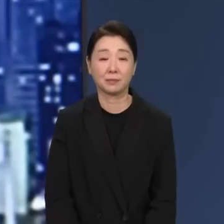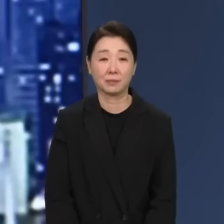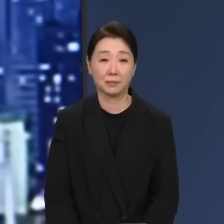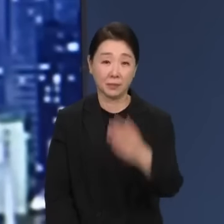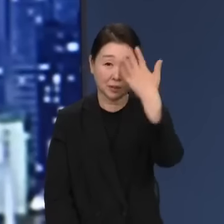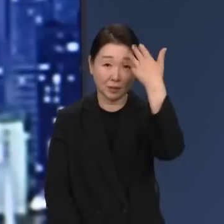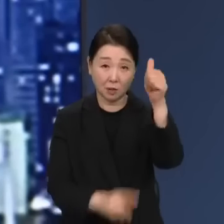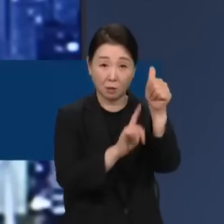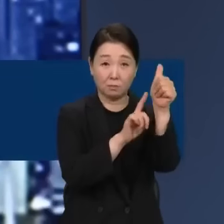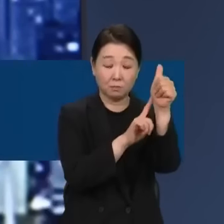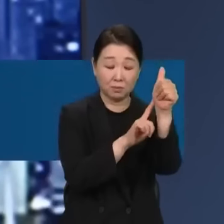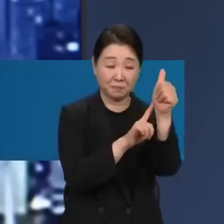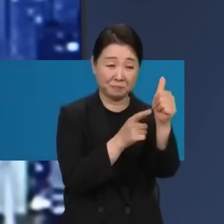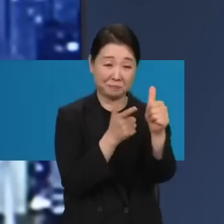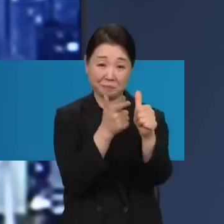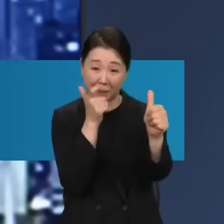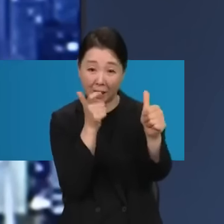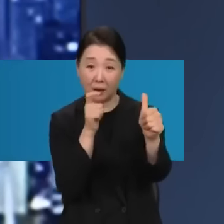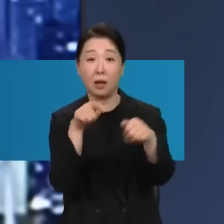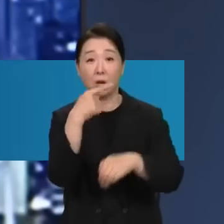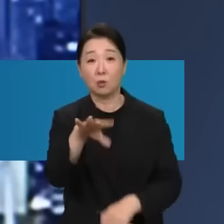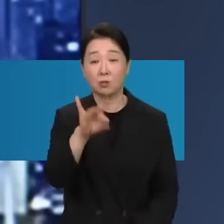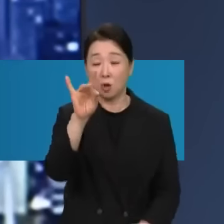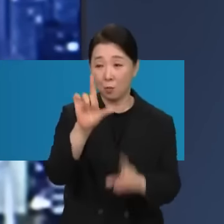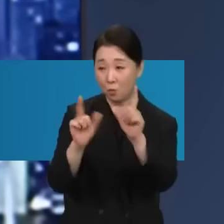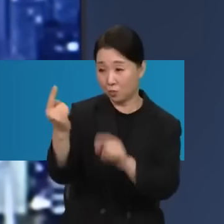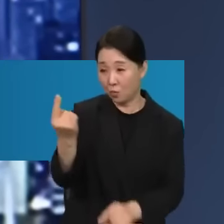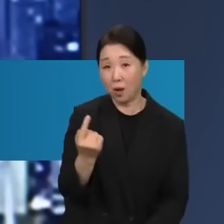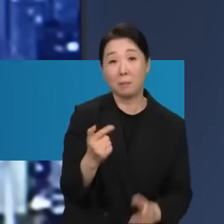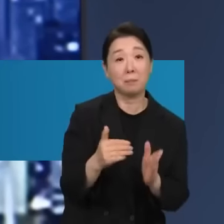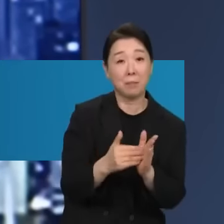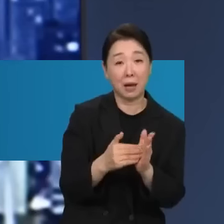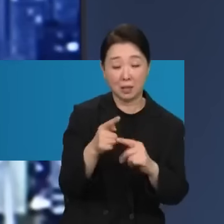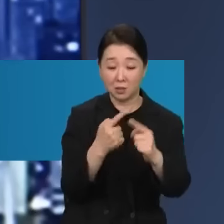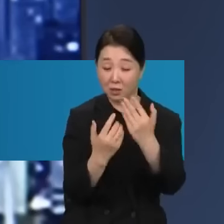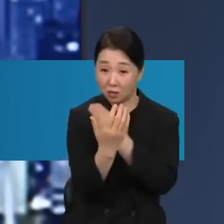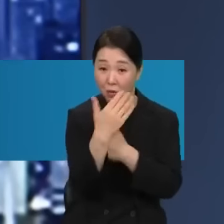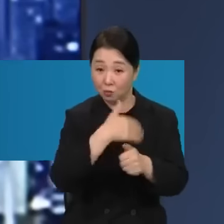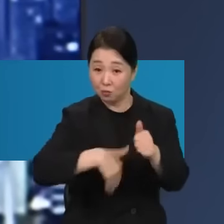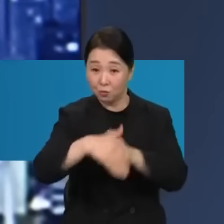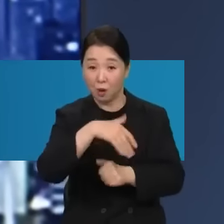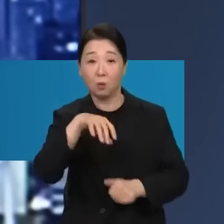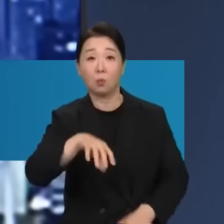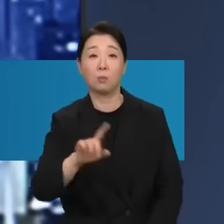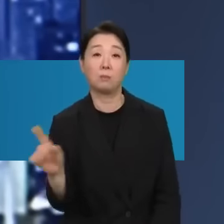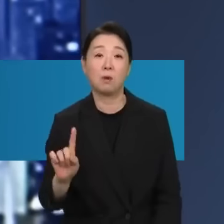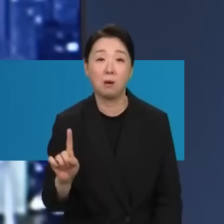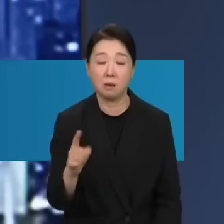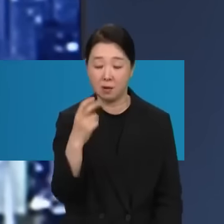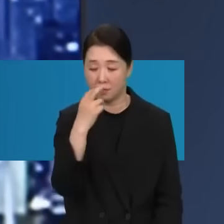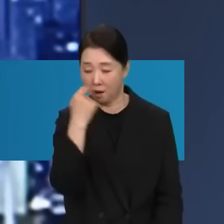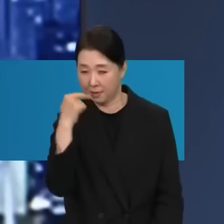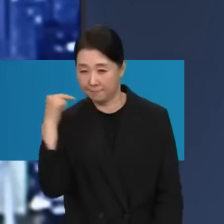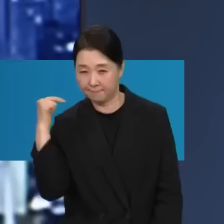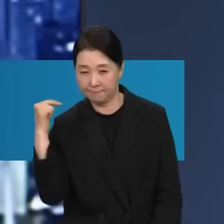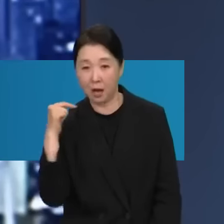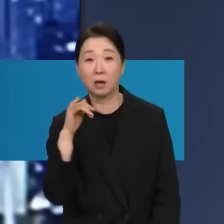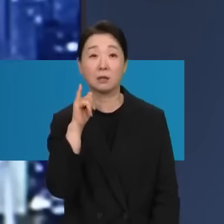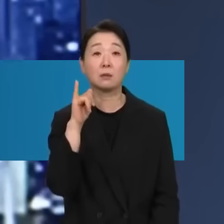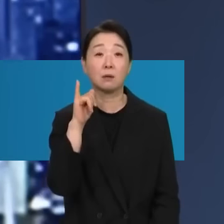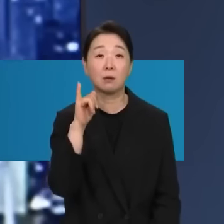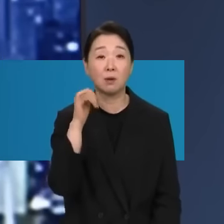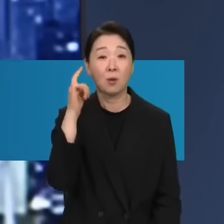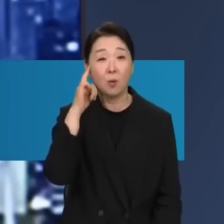트럼프 전 대통령이 피격 이후 처음으로 모습을 드러낸 이 전당대회장 주변은 그 어느 때보다 경비가 삼엄했습니다.